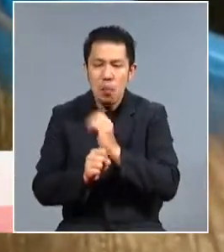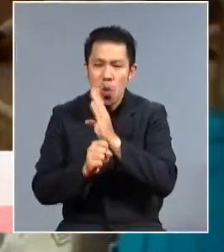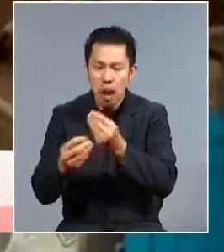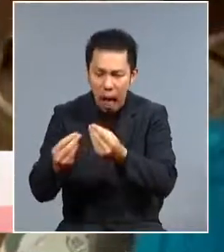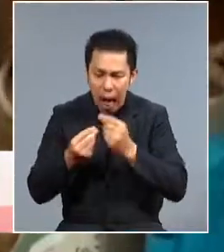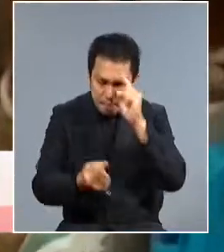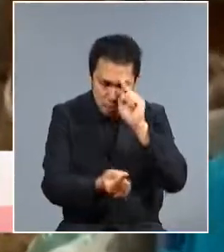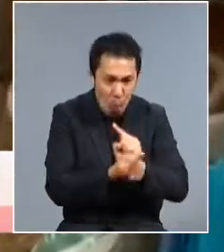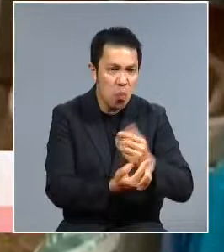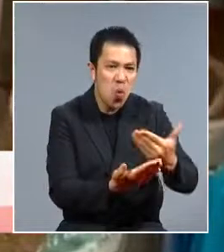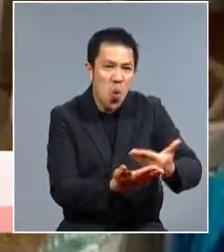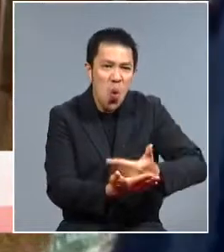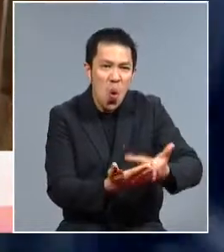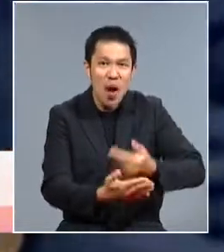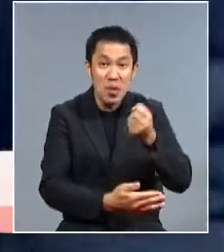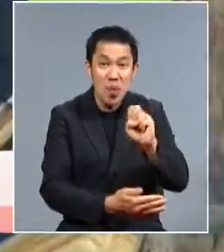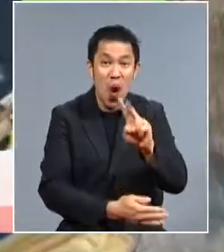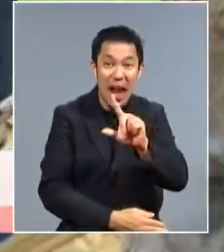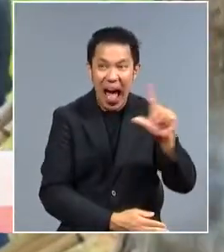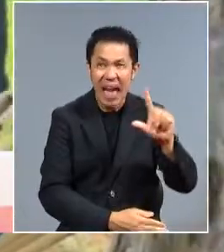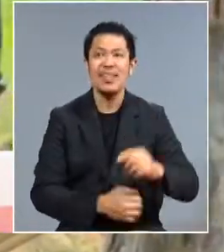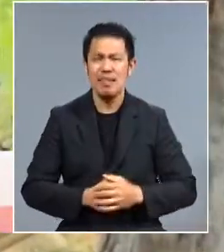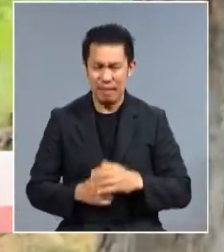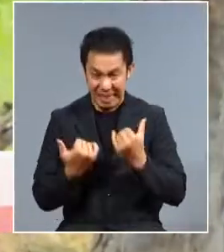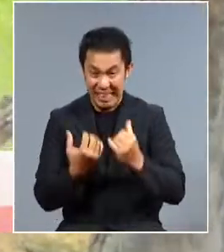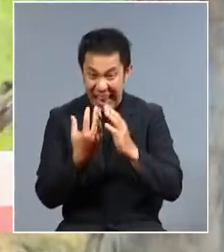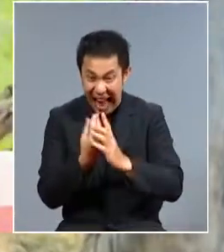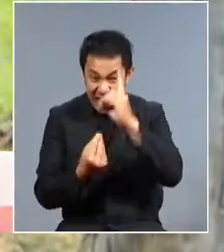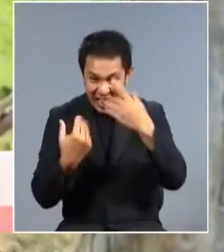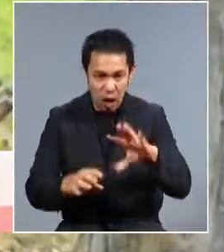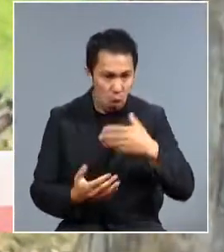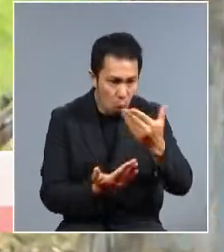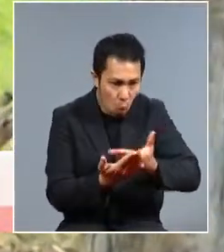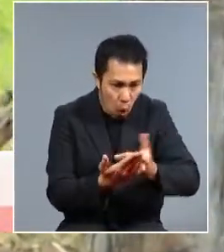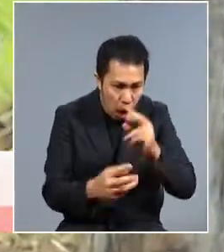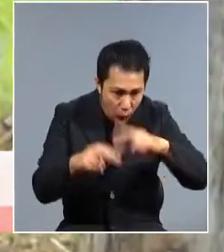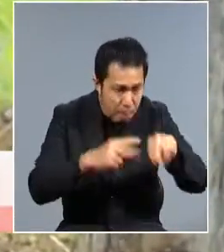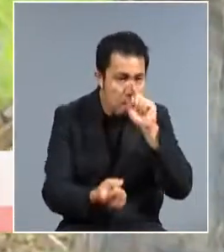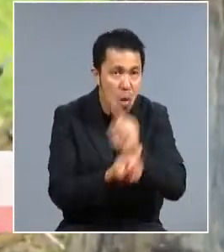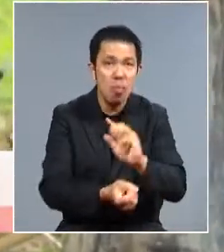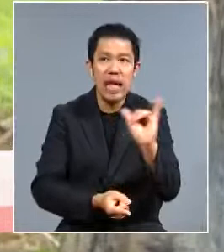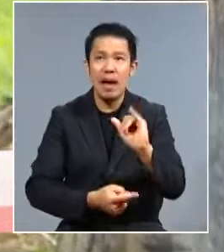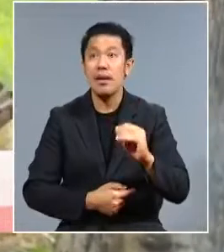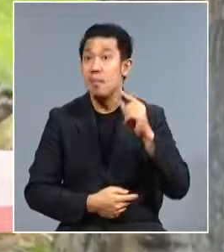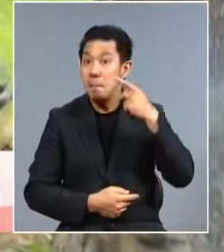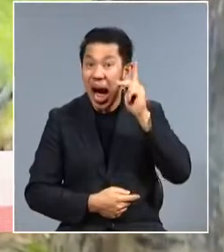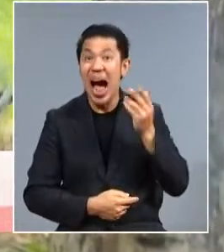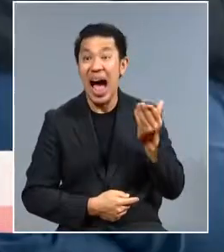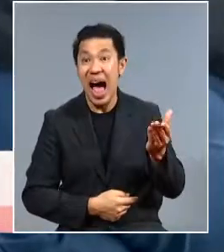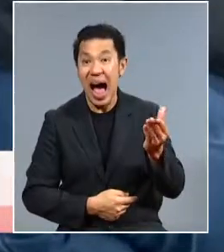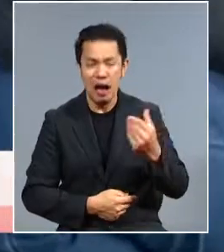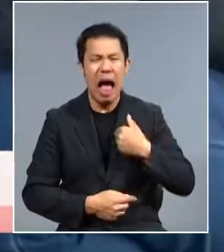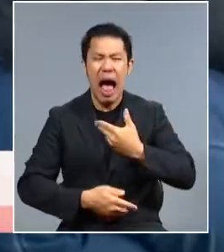12ล้านอลเวงโดยเร็วที่ผ่านมา 1อาทิตย์ยังหาหวยไม่เจอนะคะทางปลัดบอกว่ายืนยันว่า